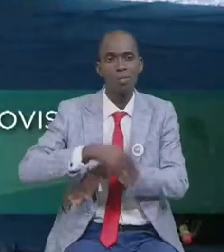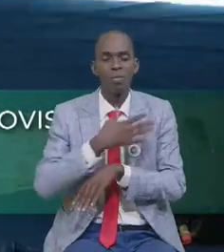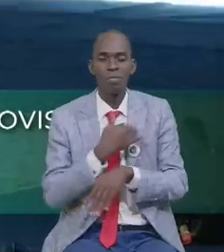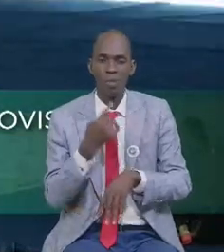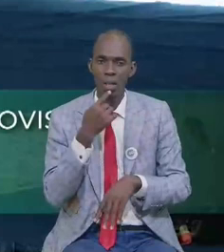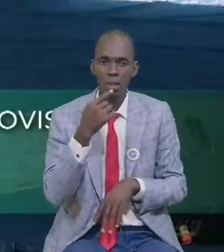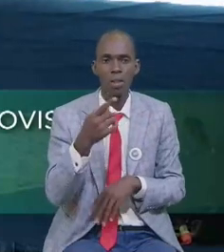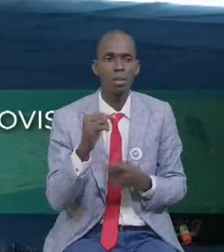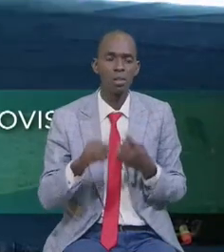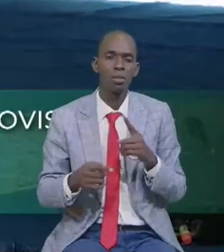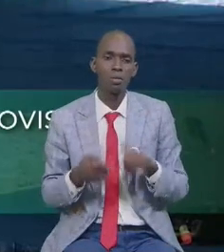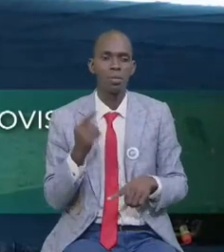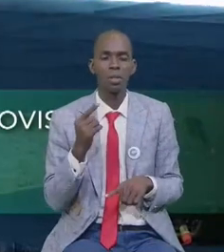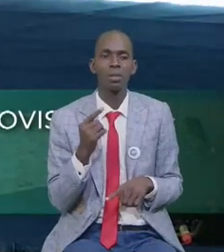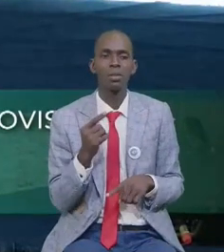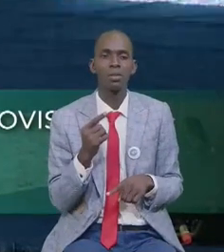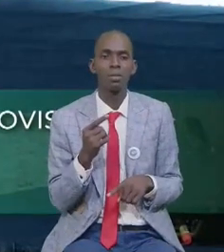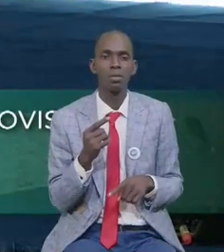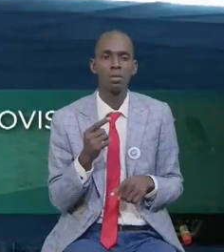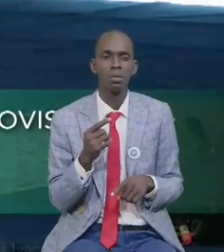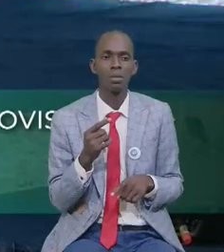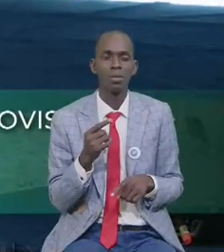et lui dira, ami,